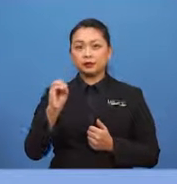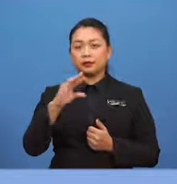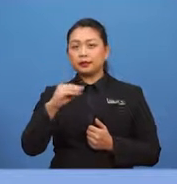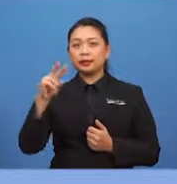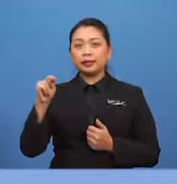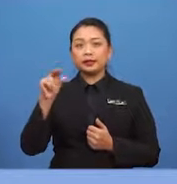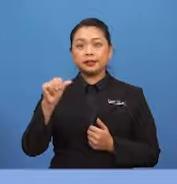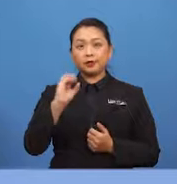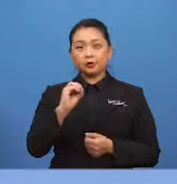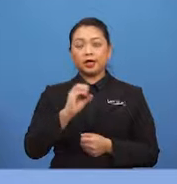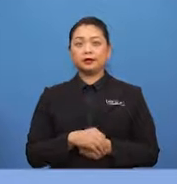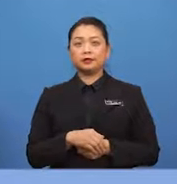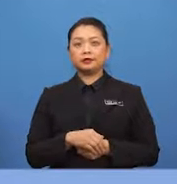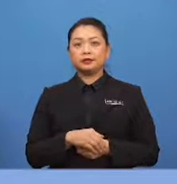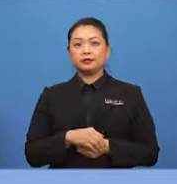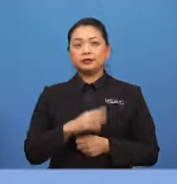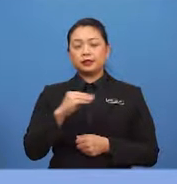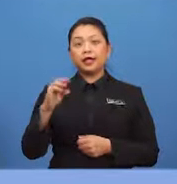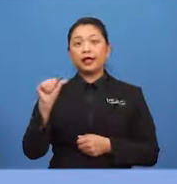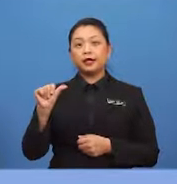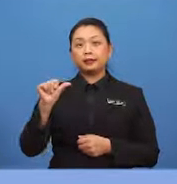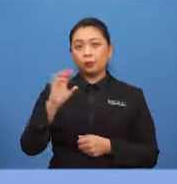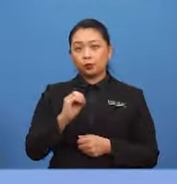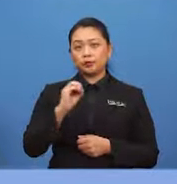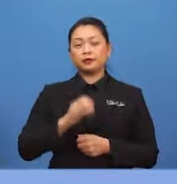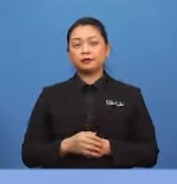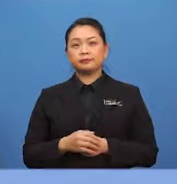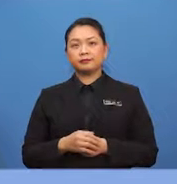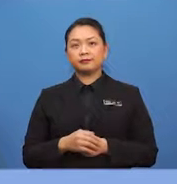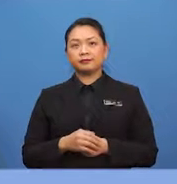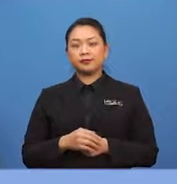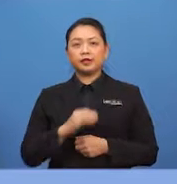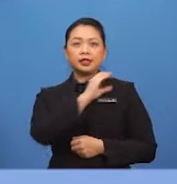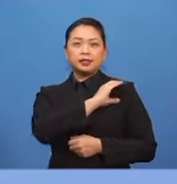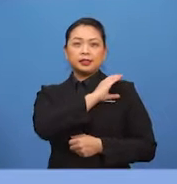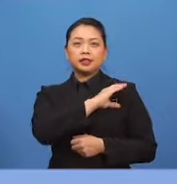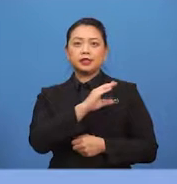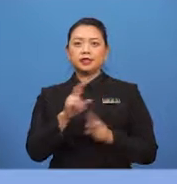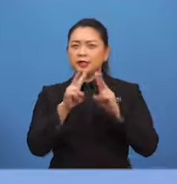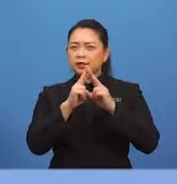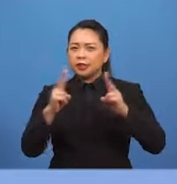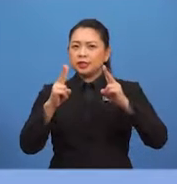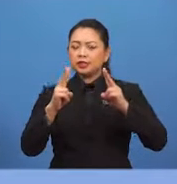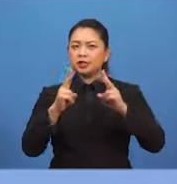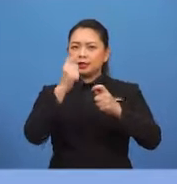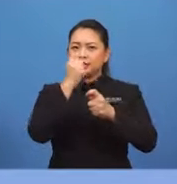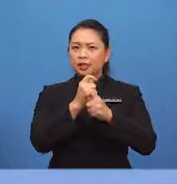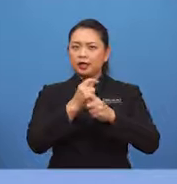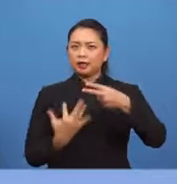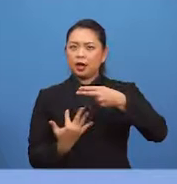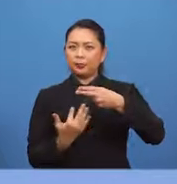natrium oksida dan juga aluminium oksida. Ciri-cirinya sangat tahan terhadap